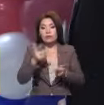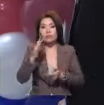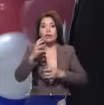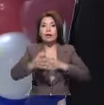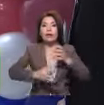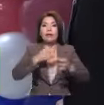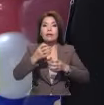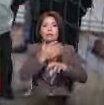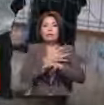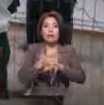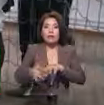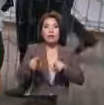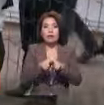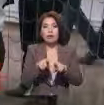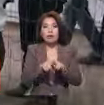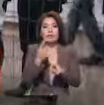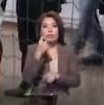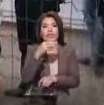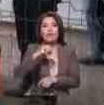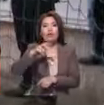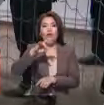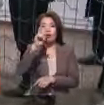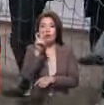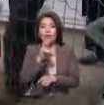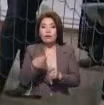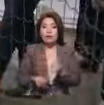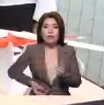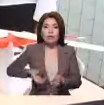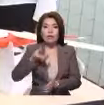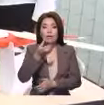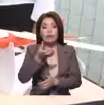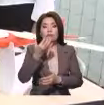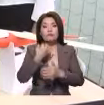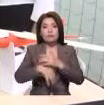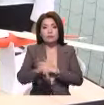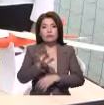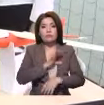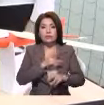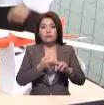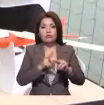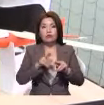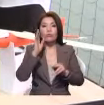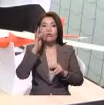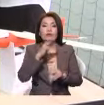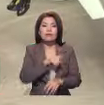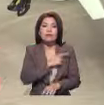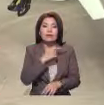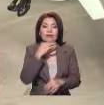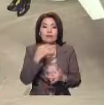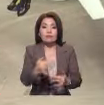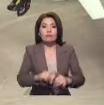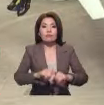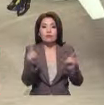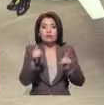алдағы бірнеше жылда осы салаға 1 триллион доллардан астам инвестиция салынады деген болжам бар. Яғни болашақта бұл мамандарға сұраныс артады.